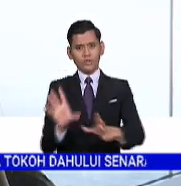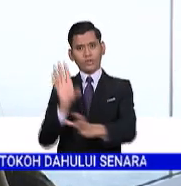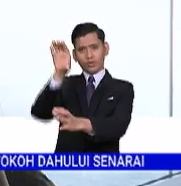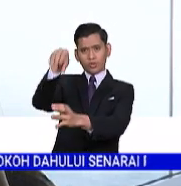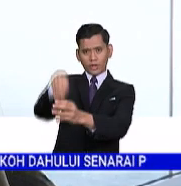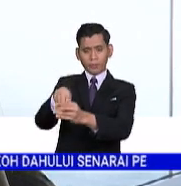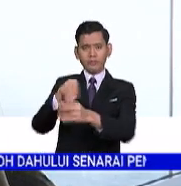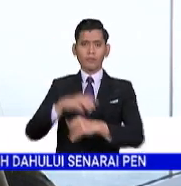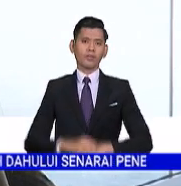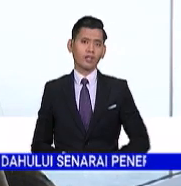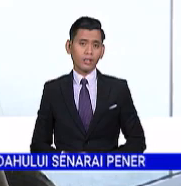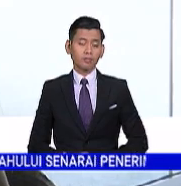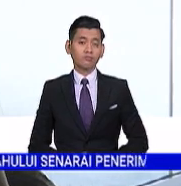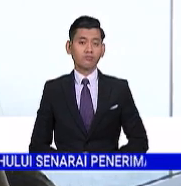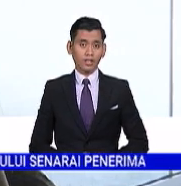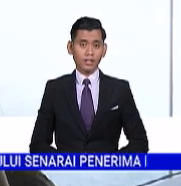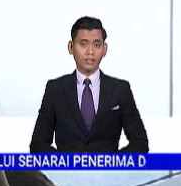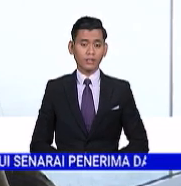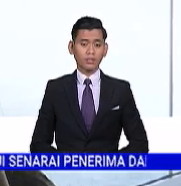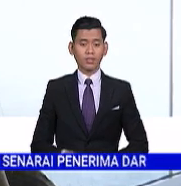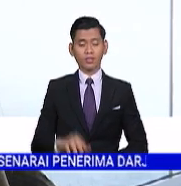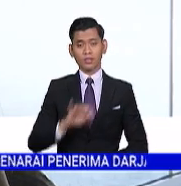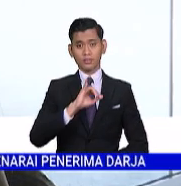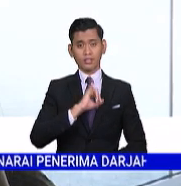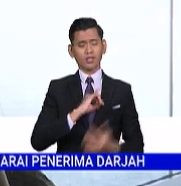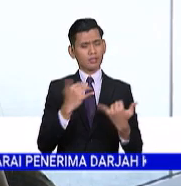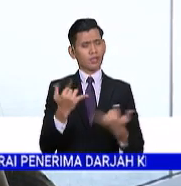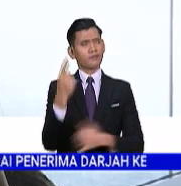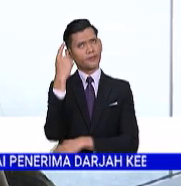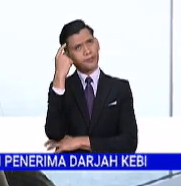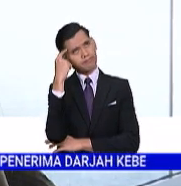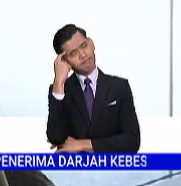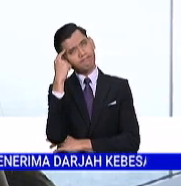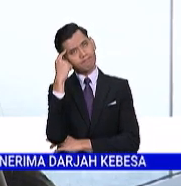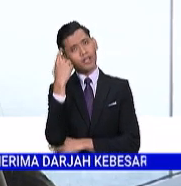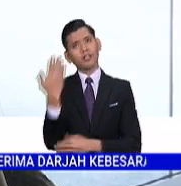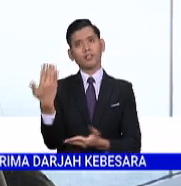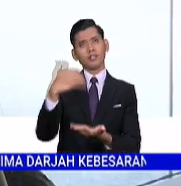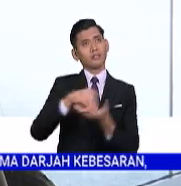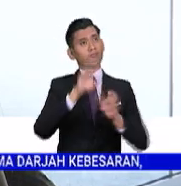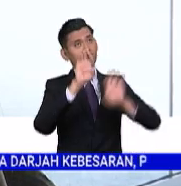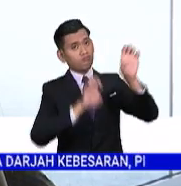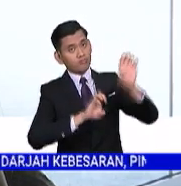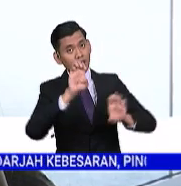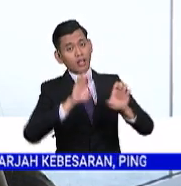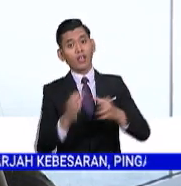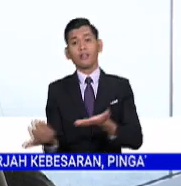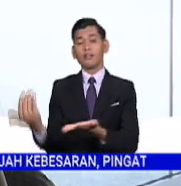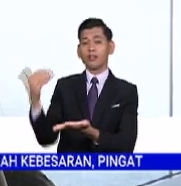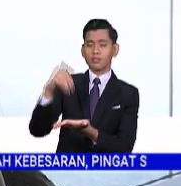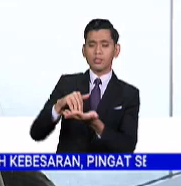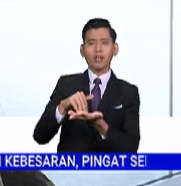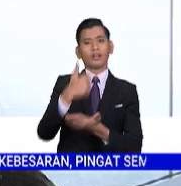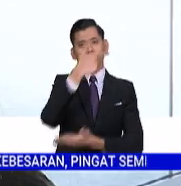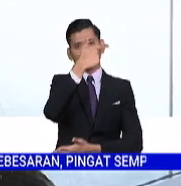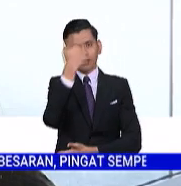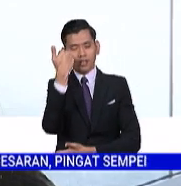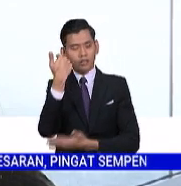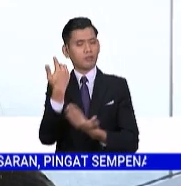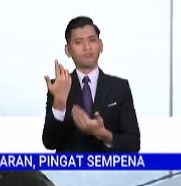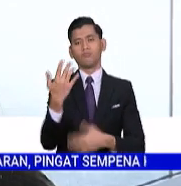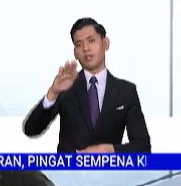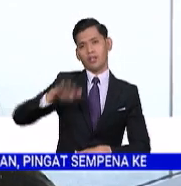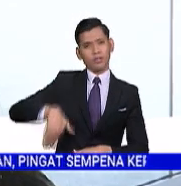semua concern ni saya memang tengah fikir lah. So ya, yeah, macam saya cakap, belum sampai last minute lagi,